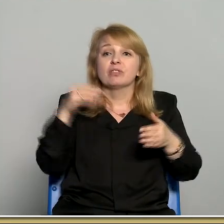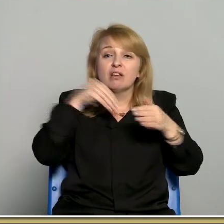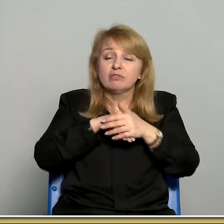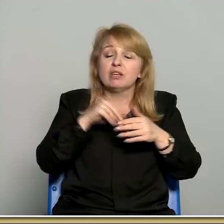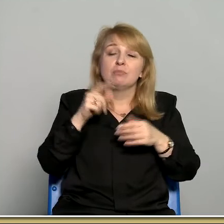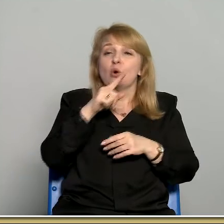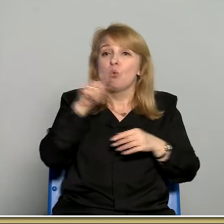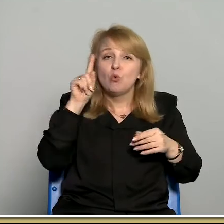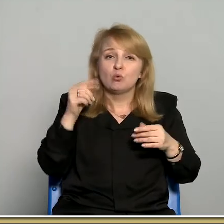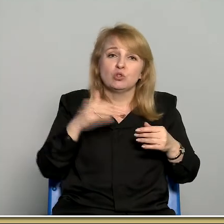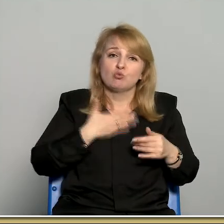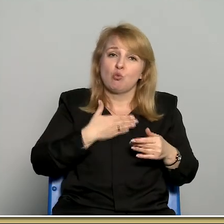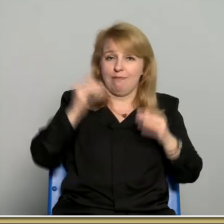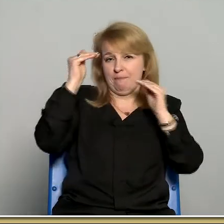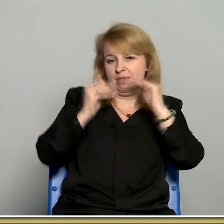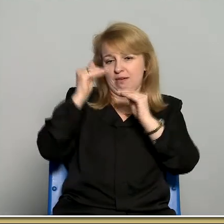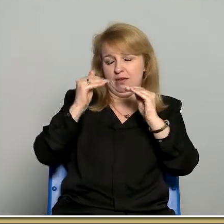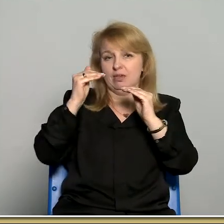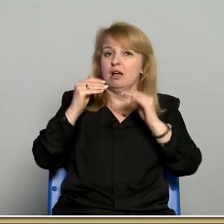naszych mieszkańców.